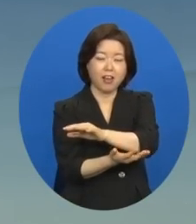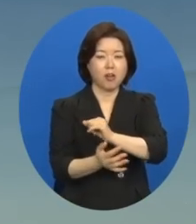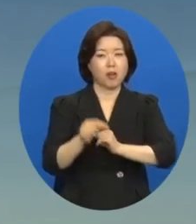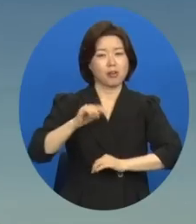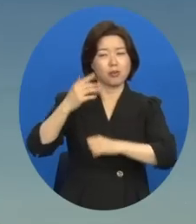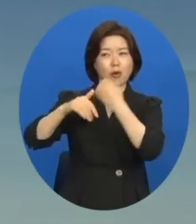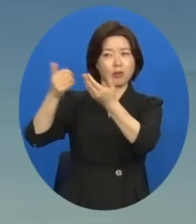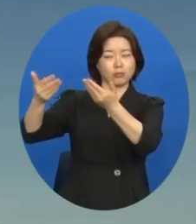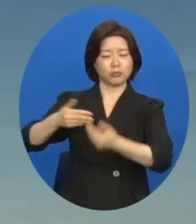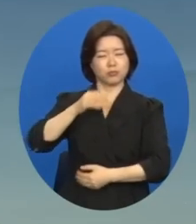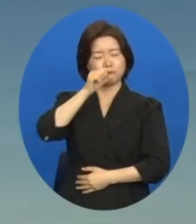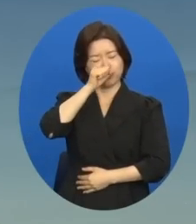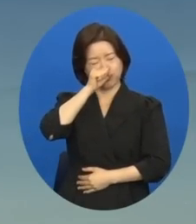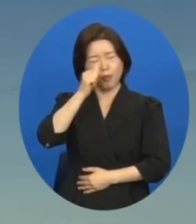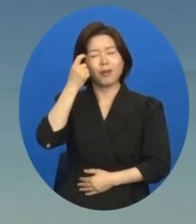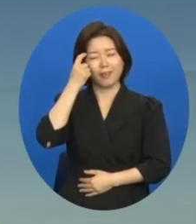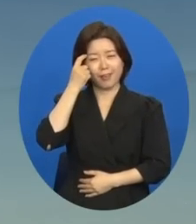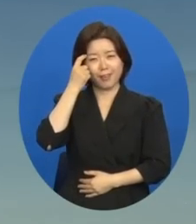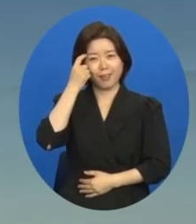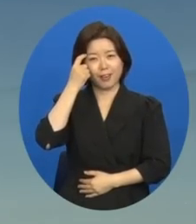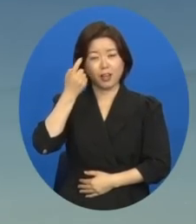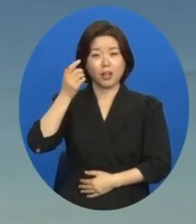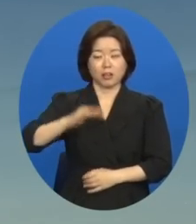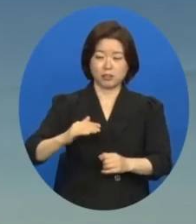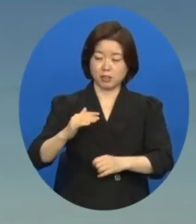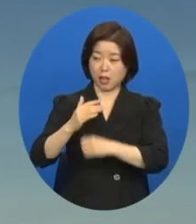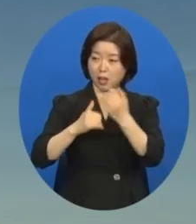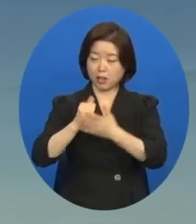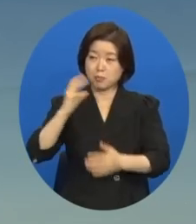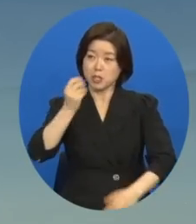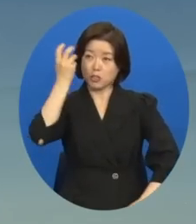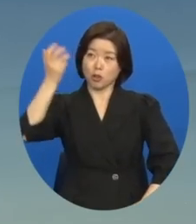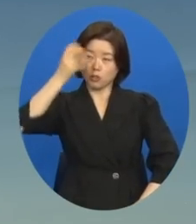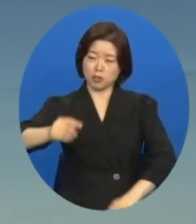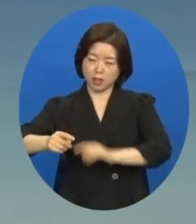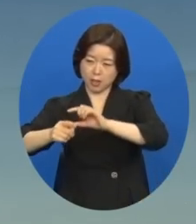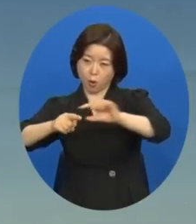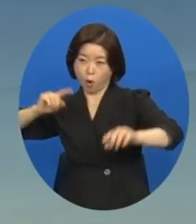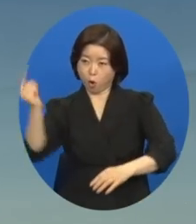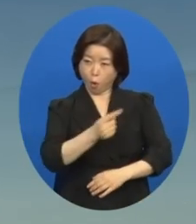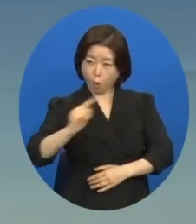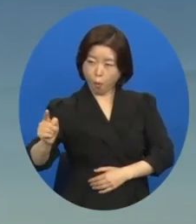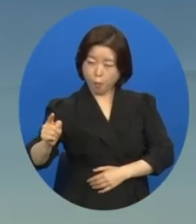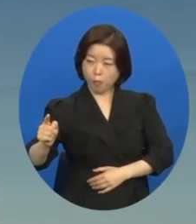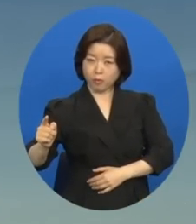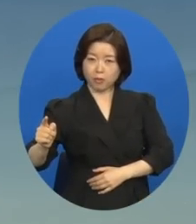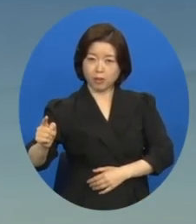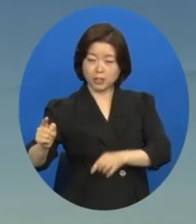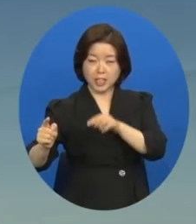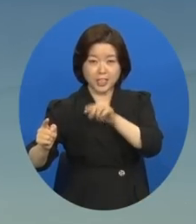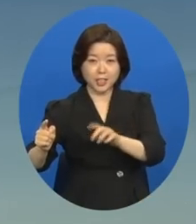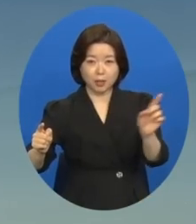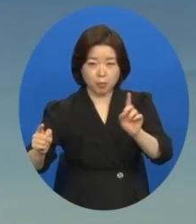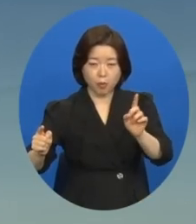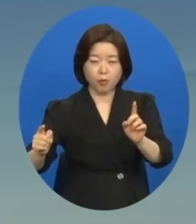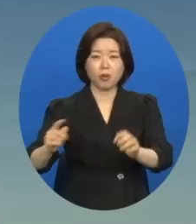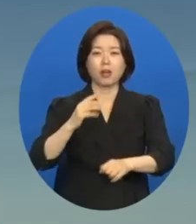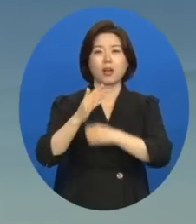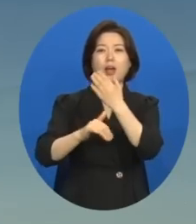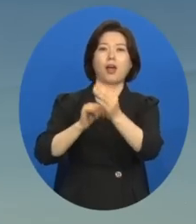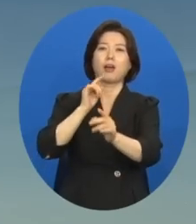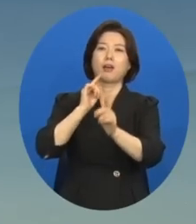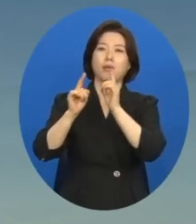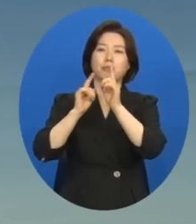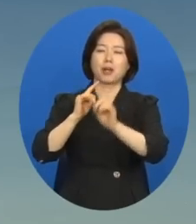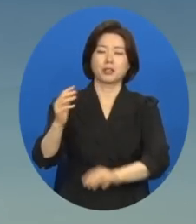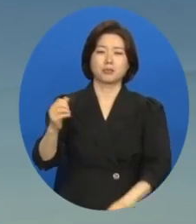주시면 좋겠는데, 하나님이 성령의 검, 여기까지는 좋았는데 하나님의 말씀을 가지라 이러면 뭔가 좀